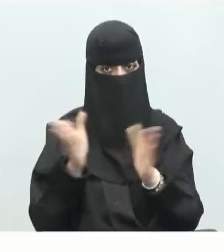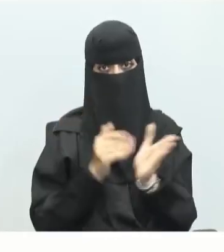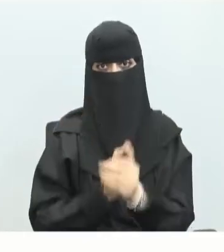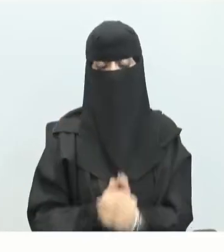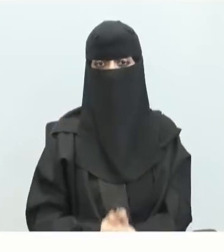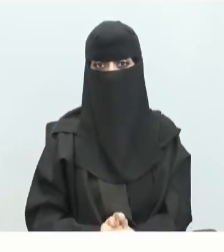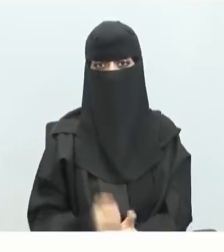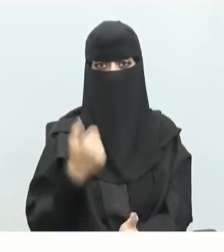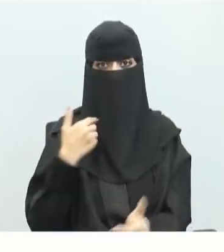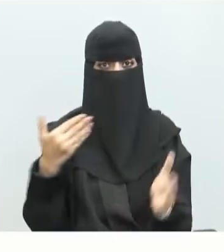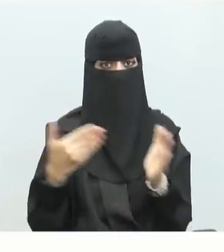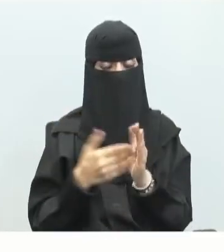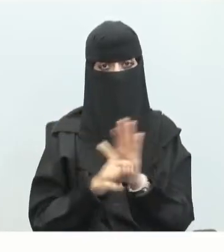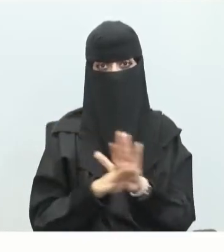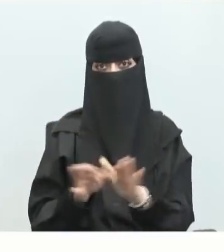انتهينا